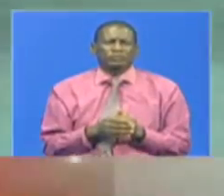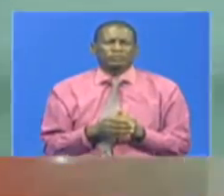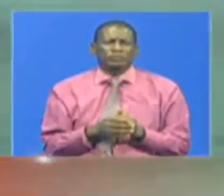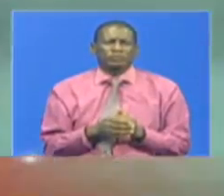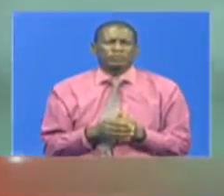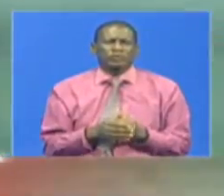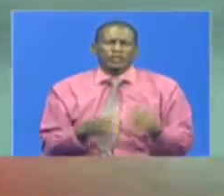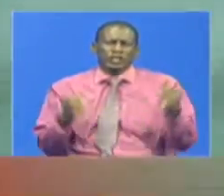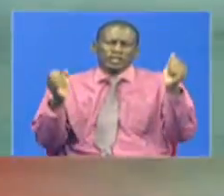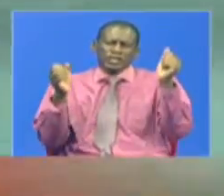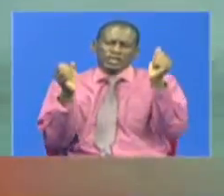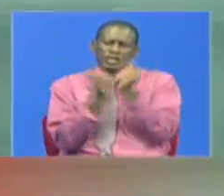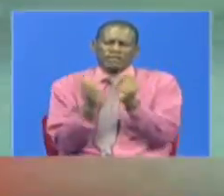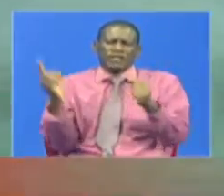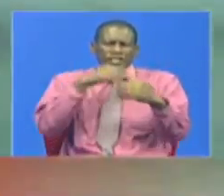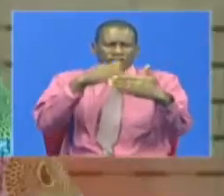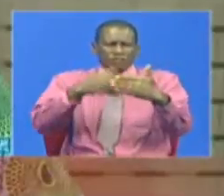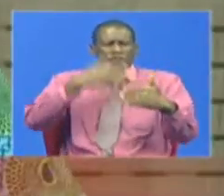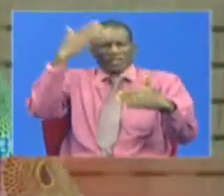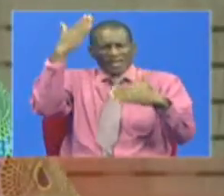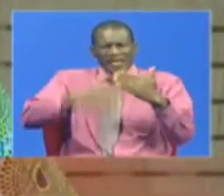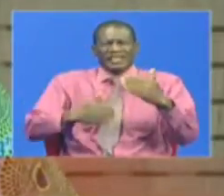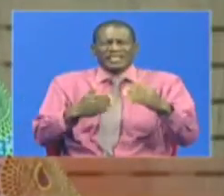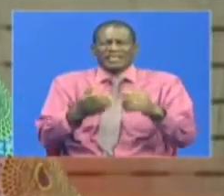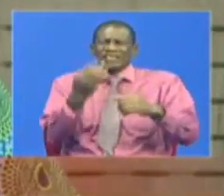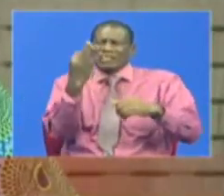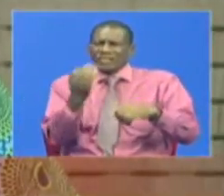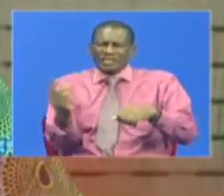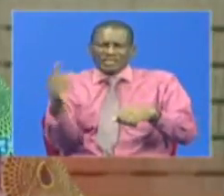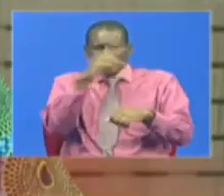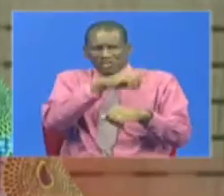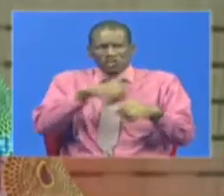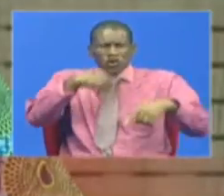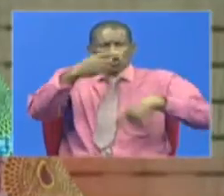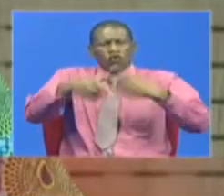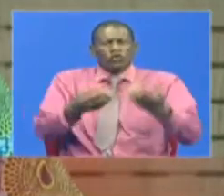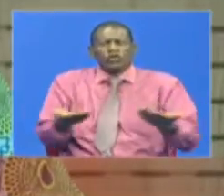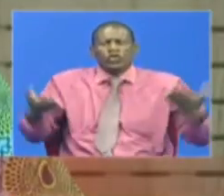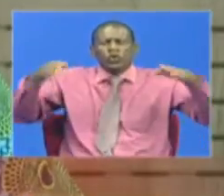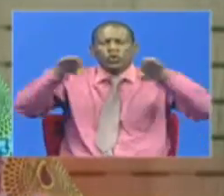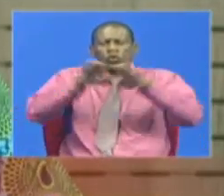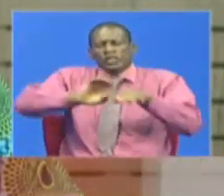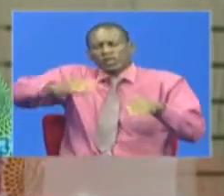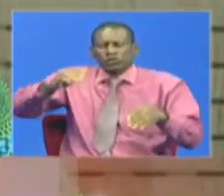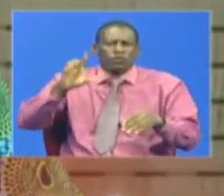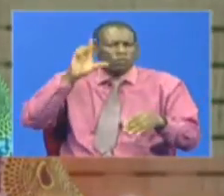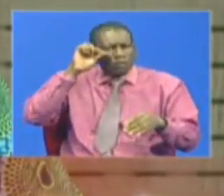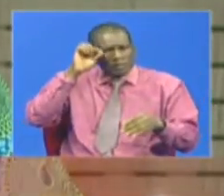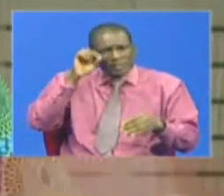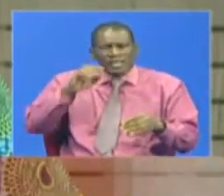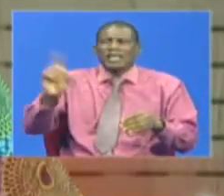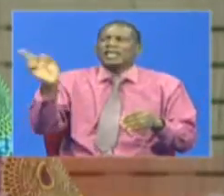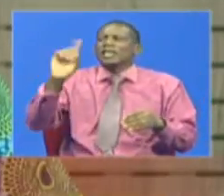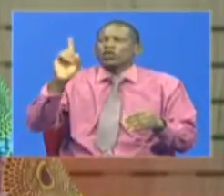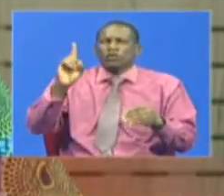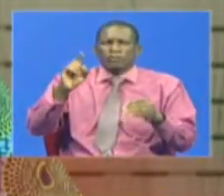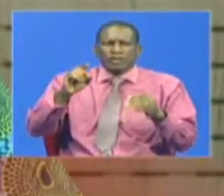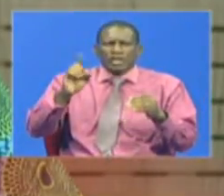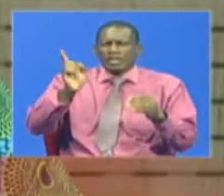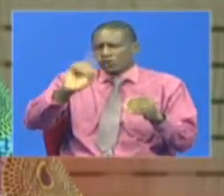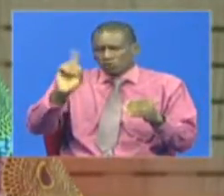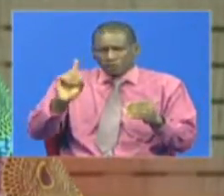Siku 11 kabla ya kuisha kwa muda wa siku 30 wa kuendelea kufungwa kwa kaunti ya Mombasa na Nairobi